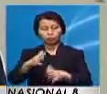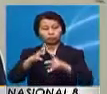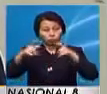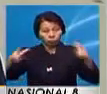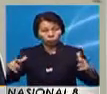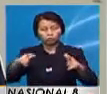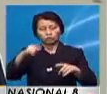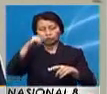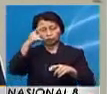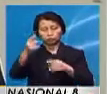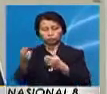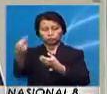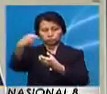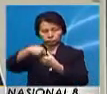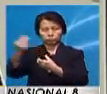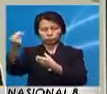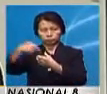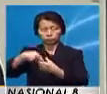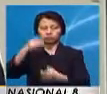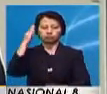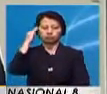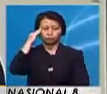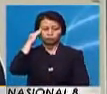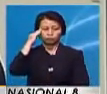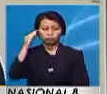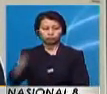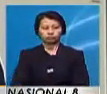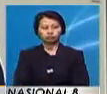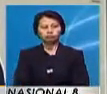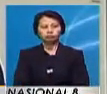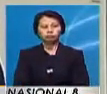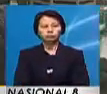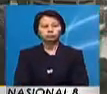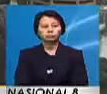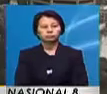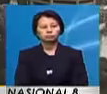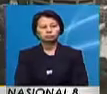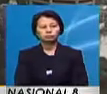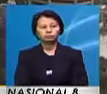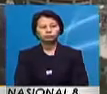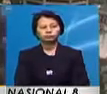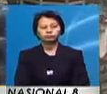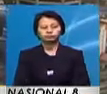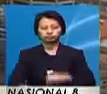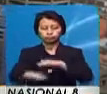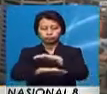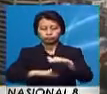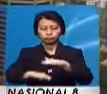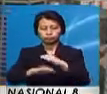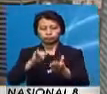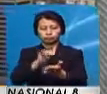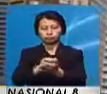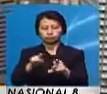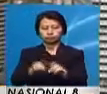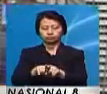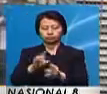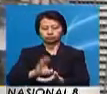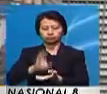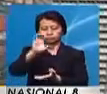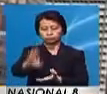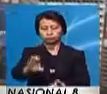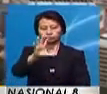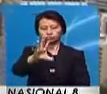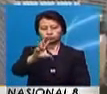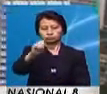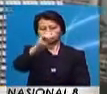kepada penyertaan Bumi Putra. Di bawah inisiatif Sabah, peruntukan